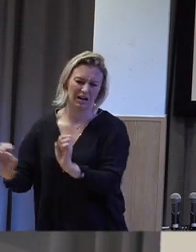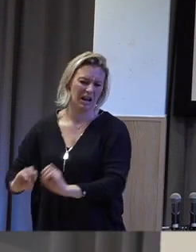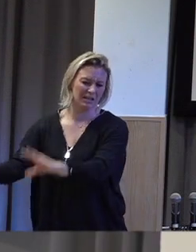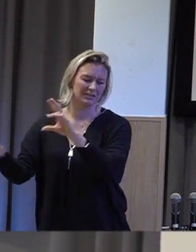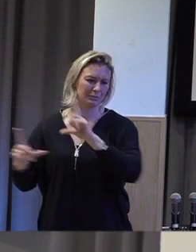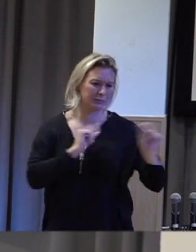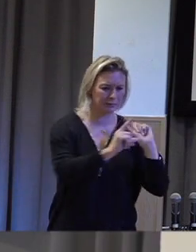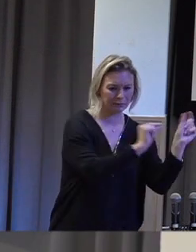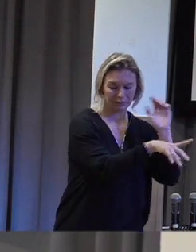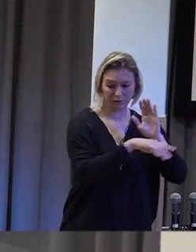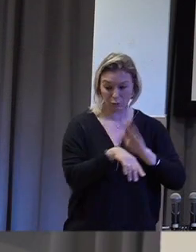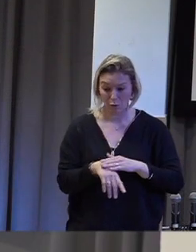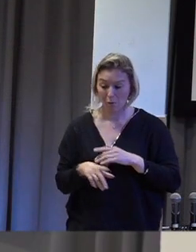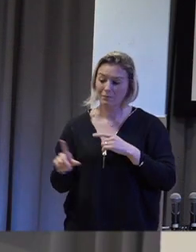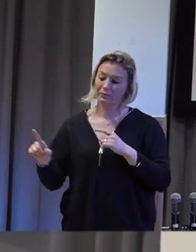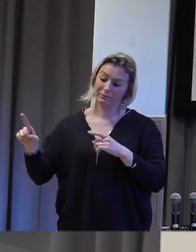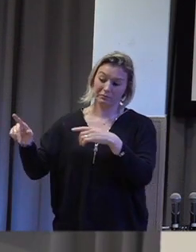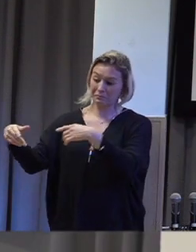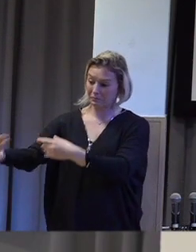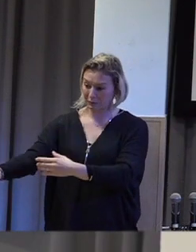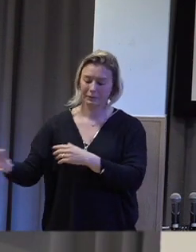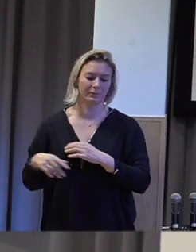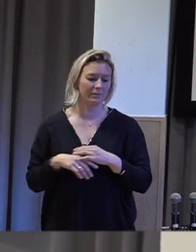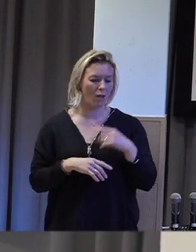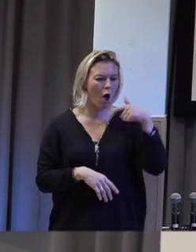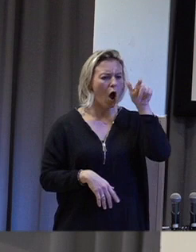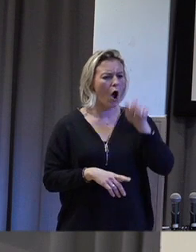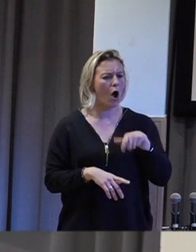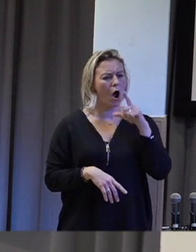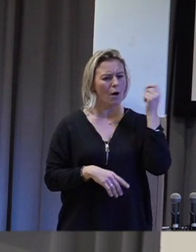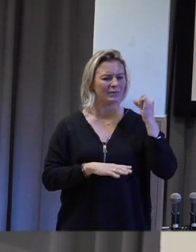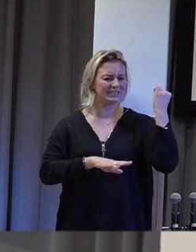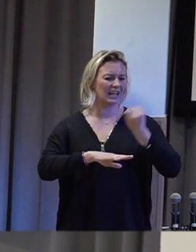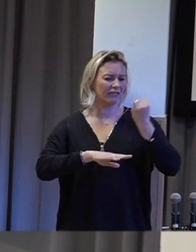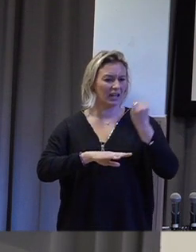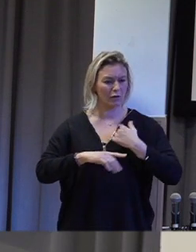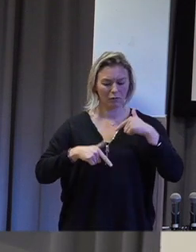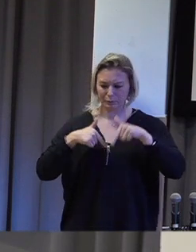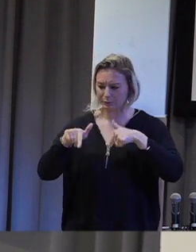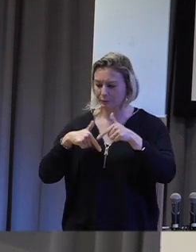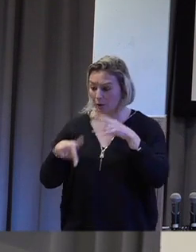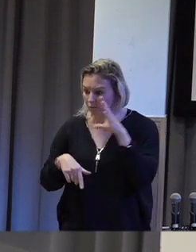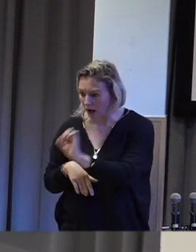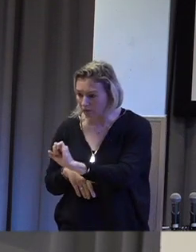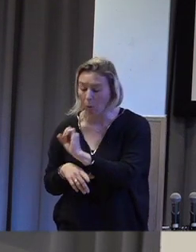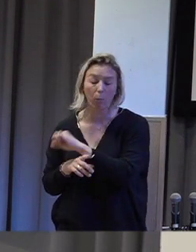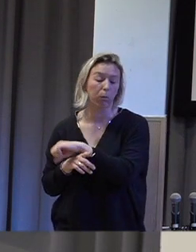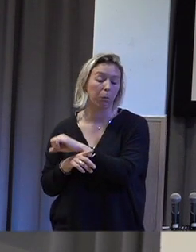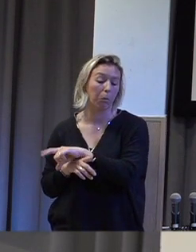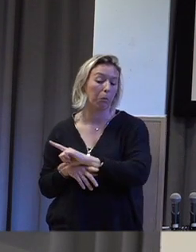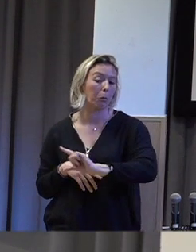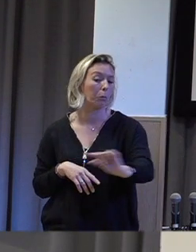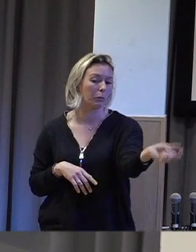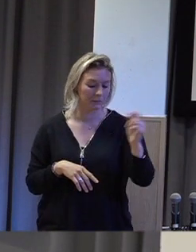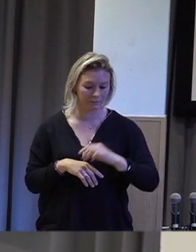hasard, descendait par le même chemin, ayant vu cet homme, passa outre. Un lévite qui arriva aussi